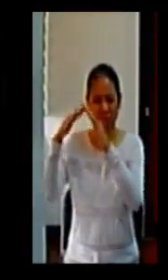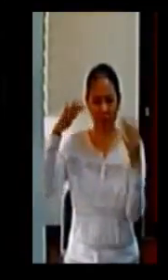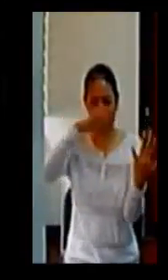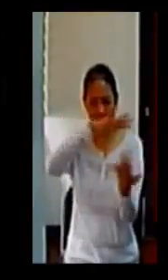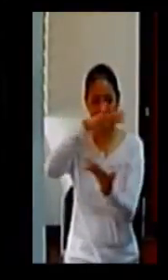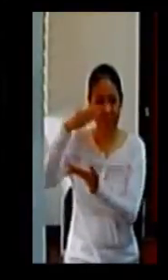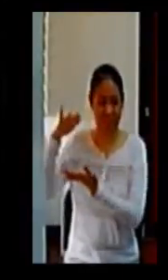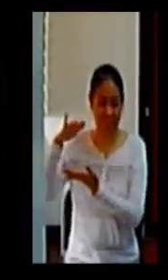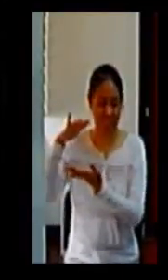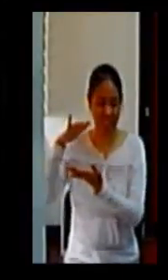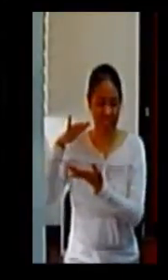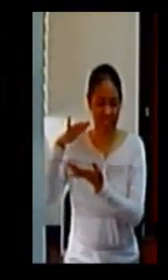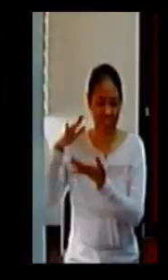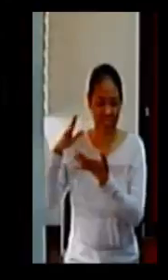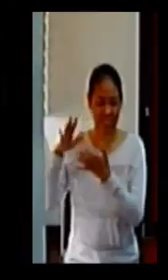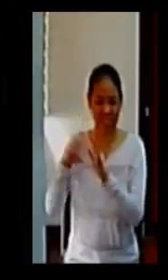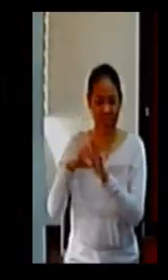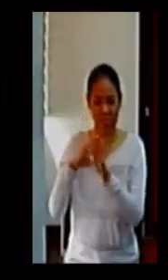paggawa ng kawayan.